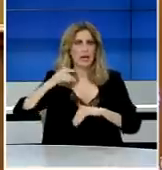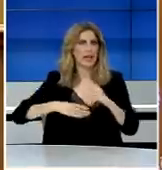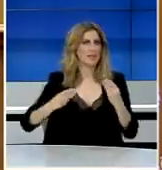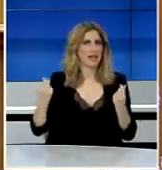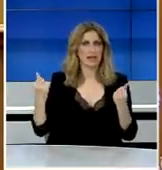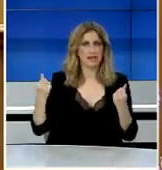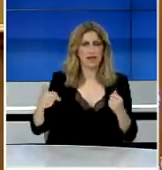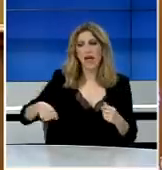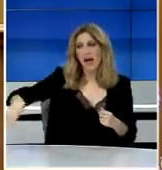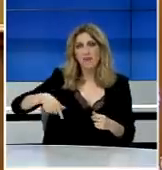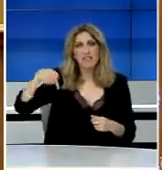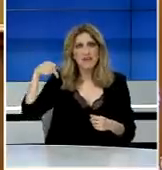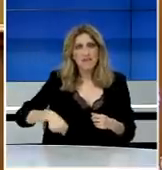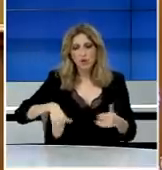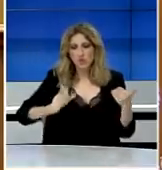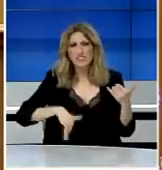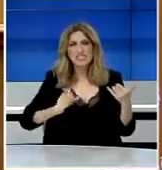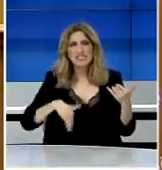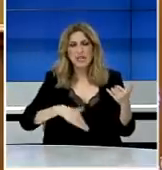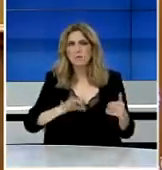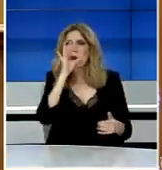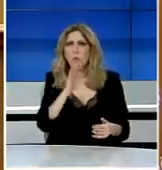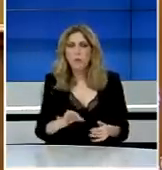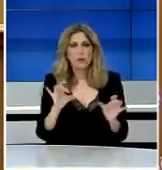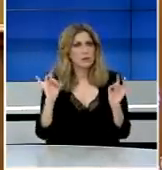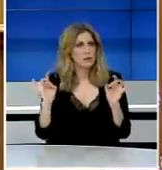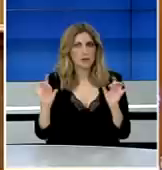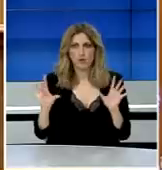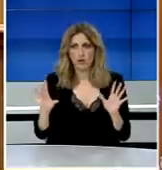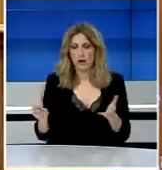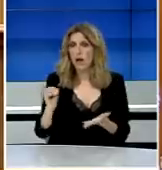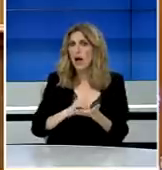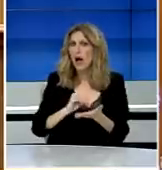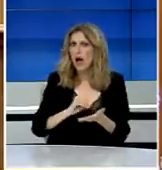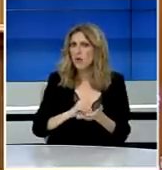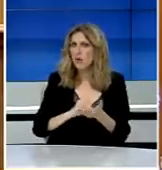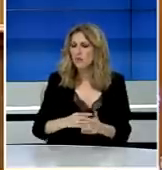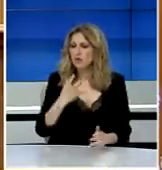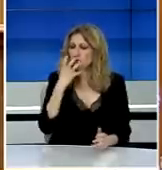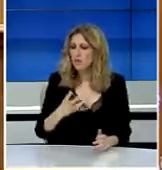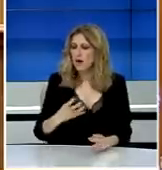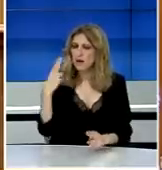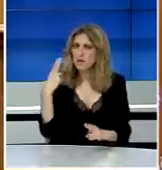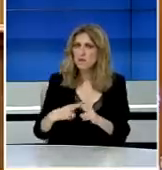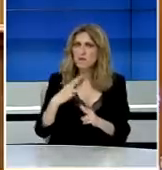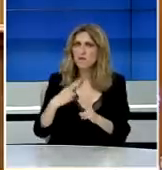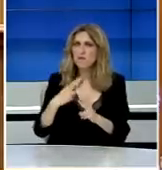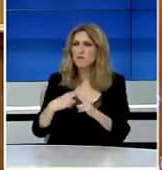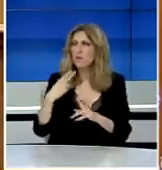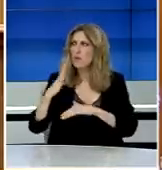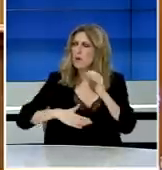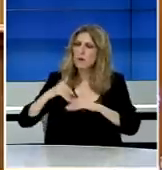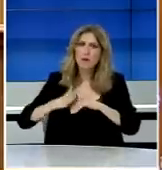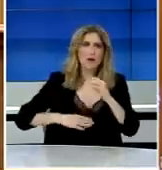φέτος συναυλίες, αλλά ακόμα και για πολύ σοβαρούς δημιουργούς που έχουν ταυτίσει το όνομά